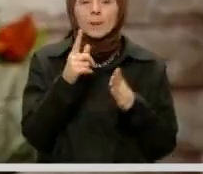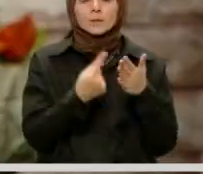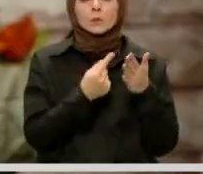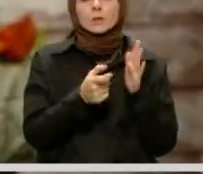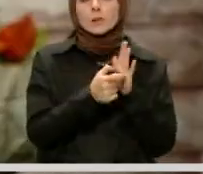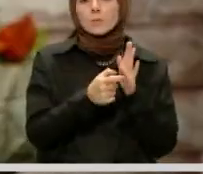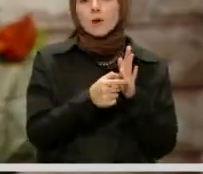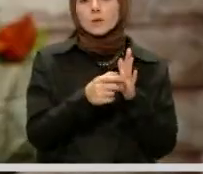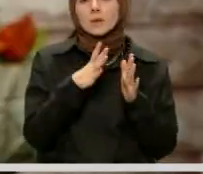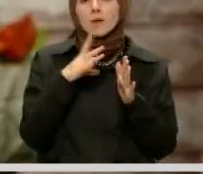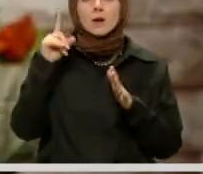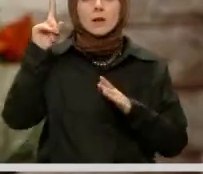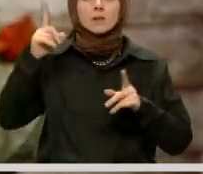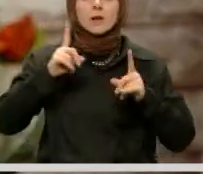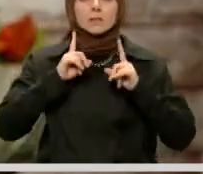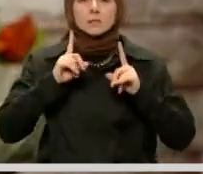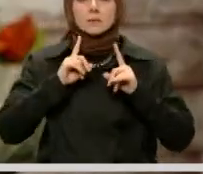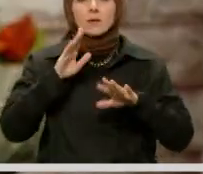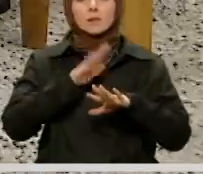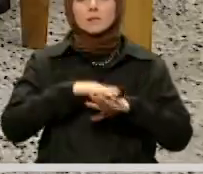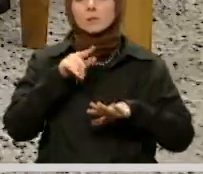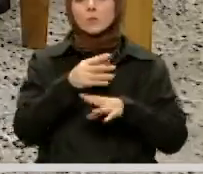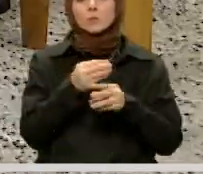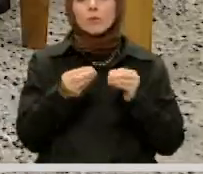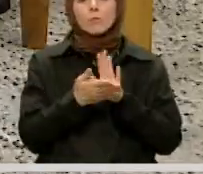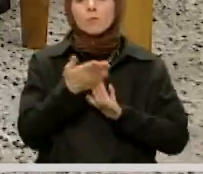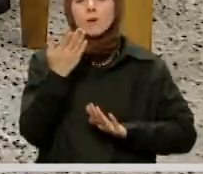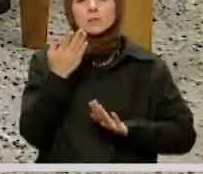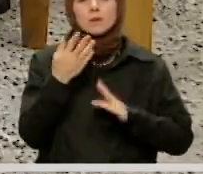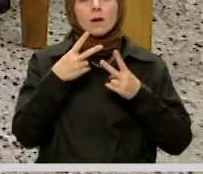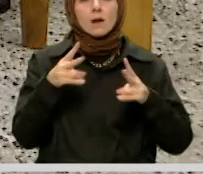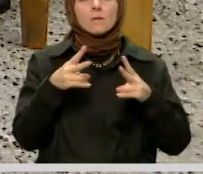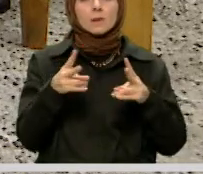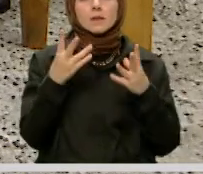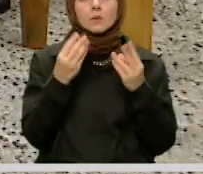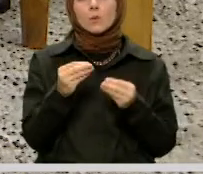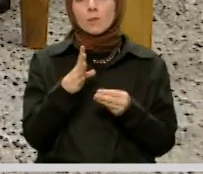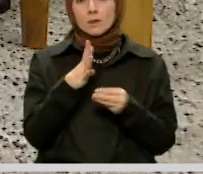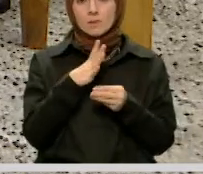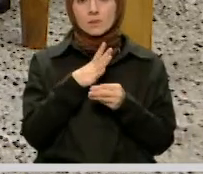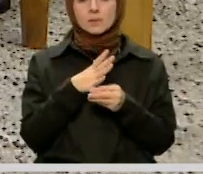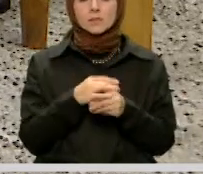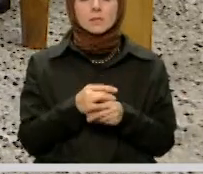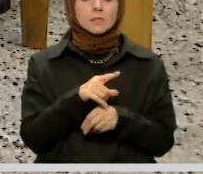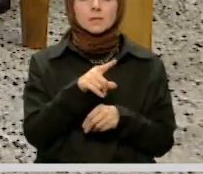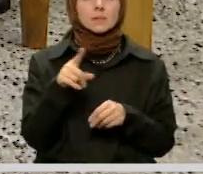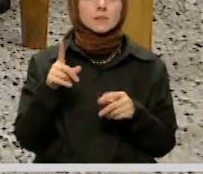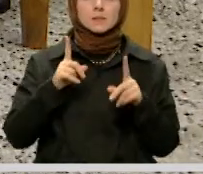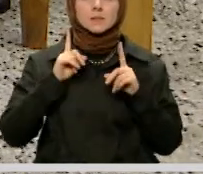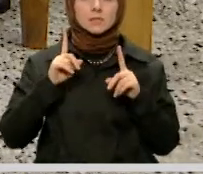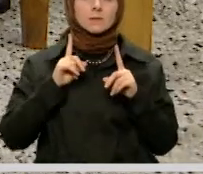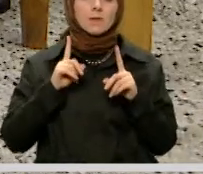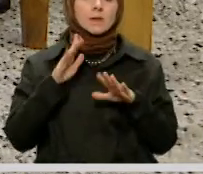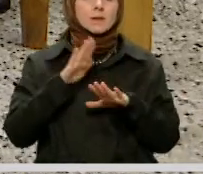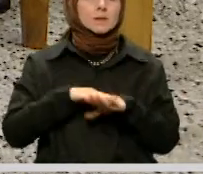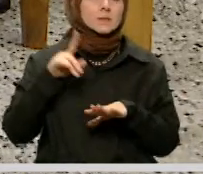istiğfar edin, o çok çok bağışlayandır. Yursili semâe aleykum midrara. Siz istiğfar edin, o